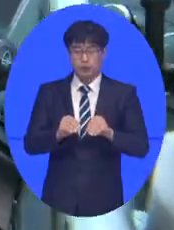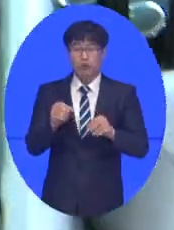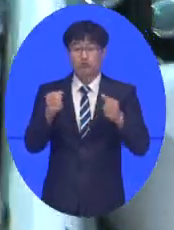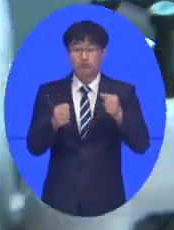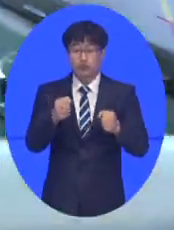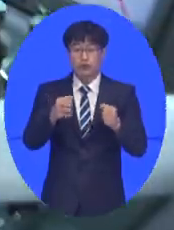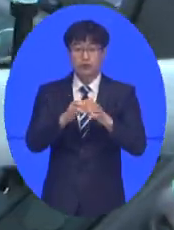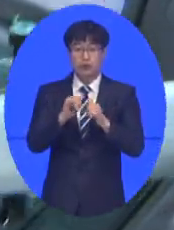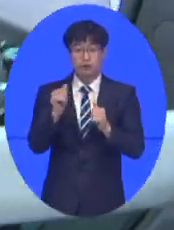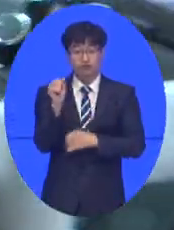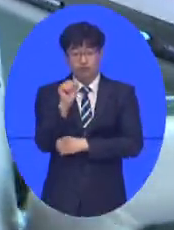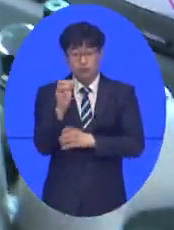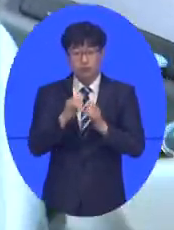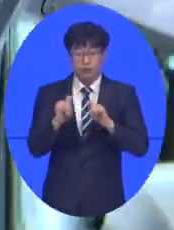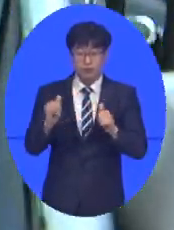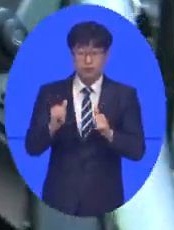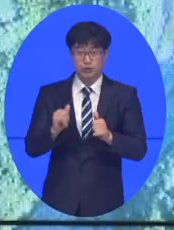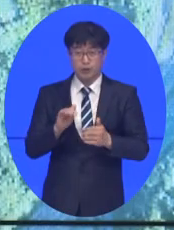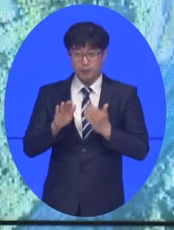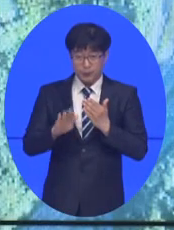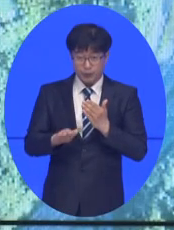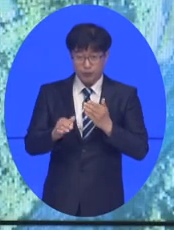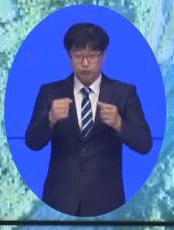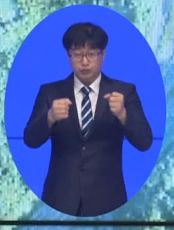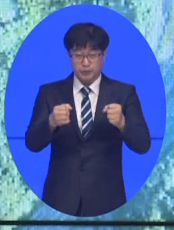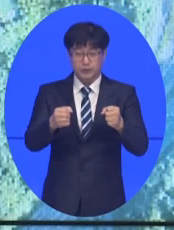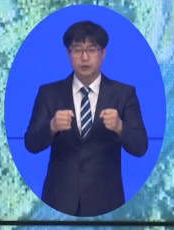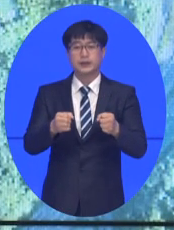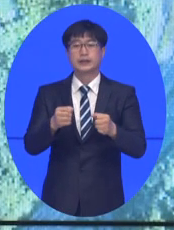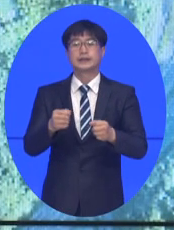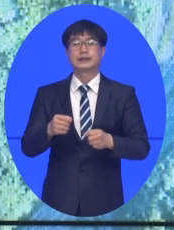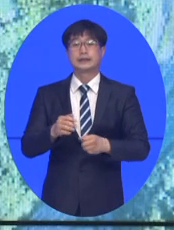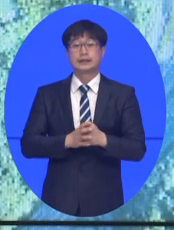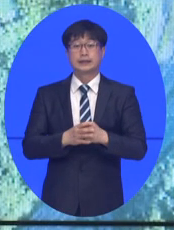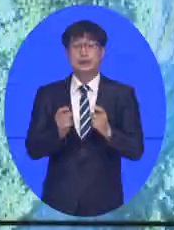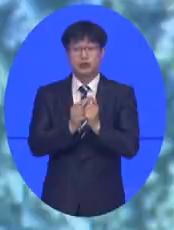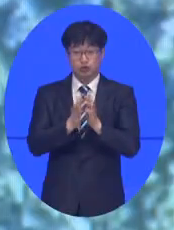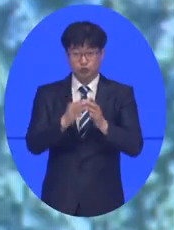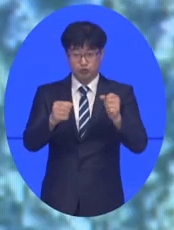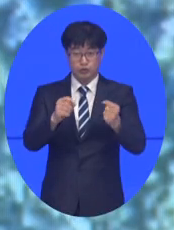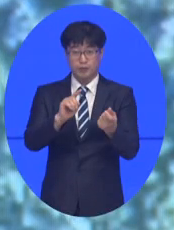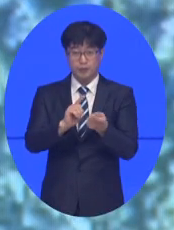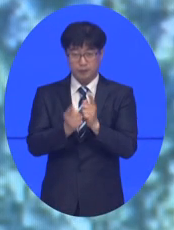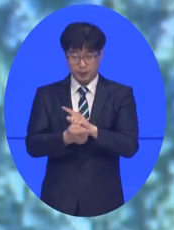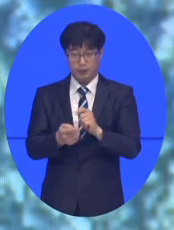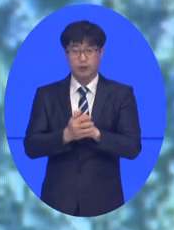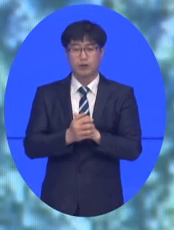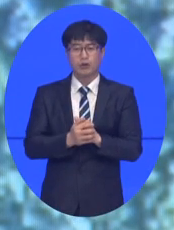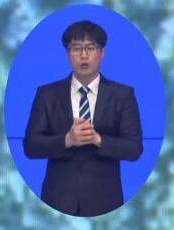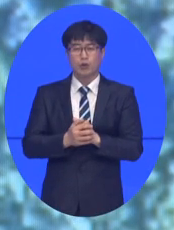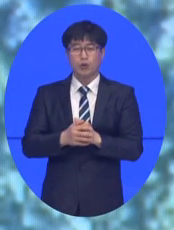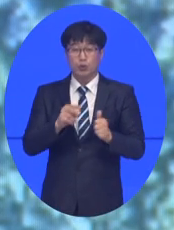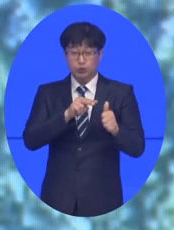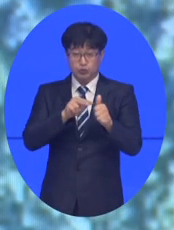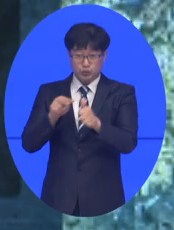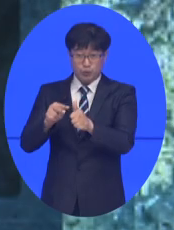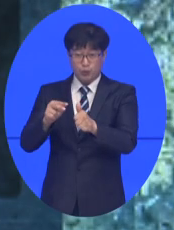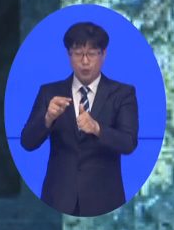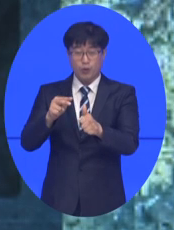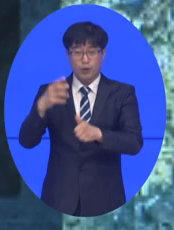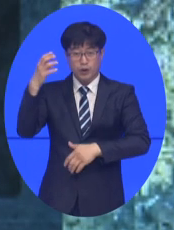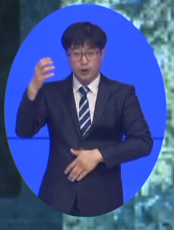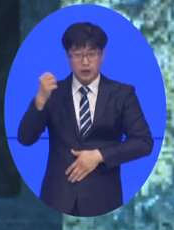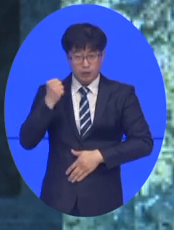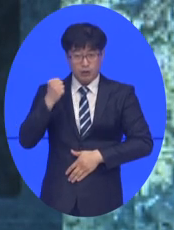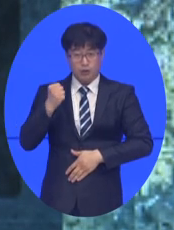페달을 밟으면 수동 운전으로 바뀝니다. 경기도 자율주행센터나 다른 차량으로부터 도로 정보를 받아 스스로 위험